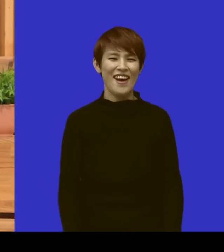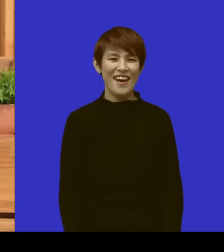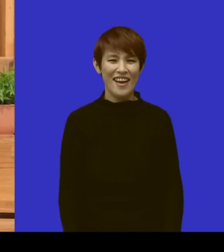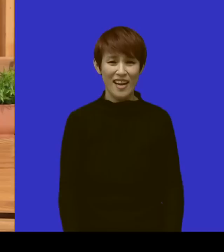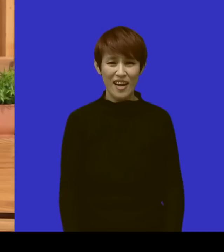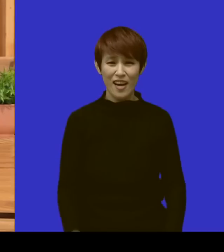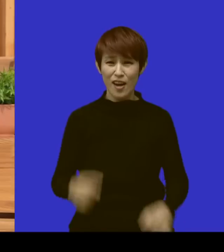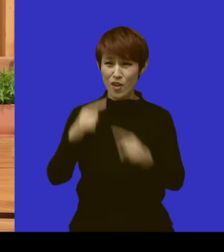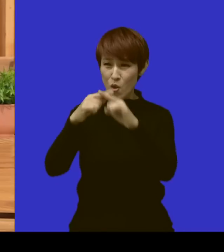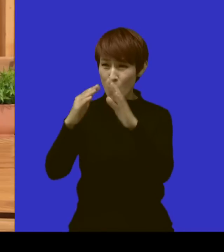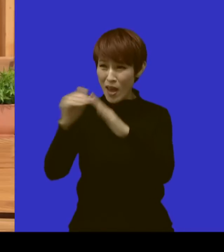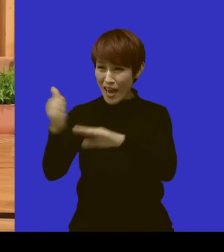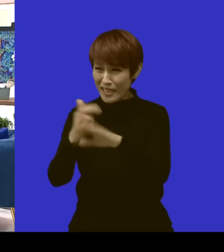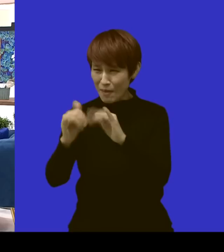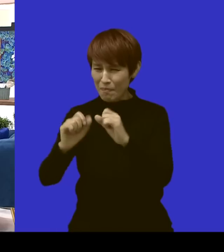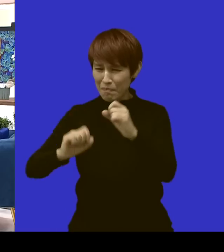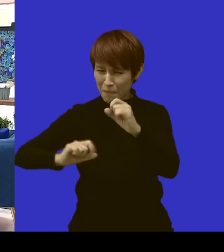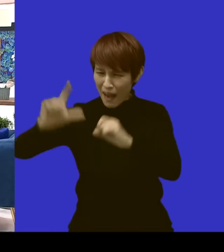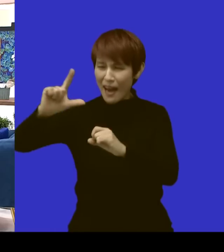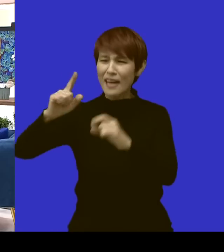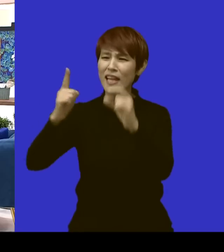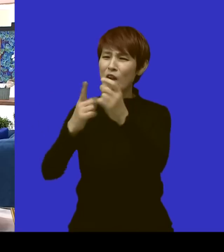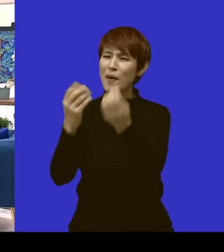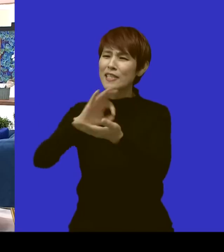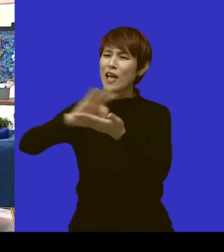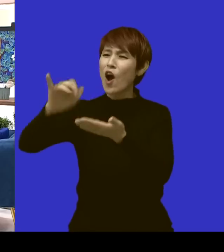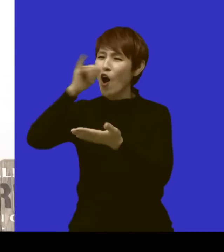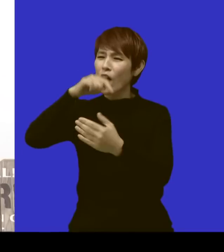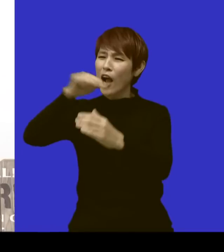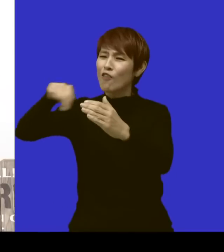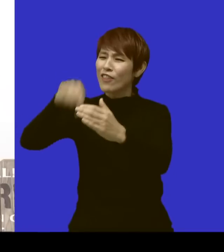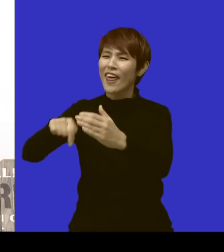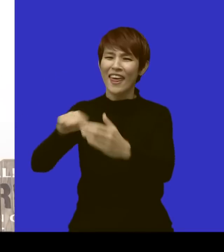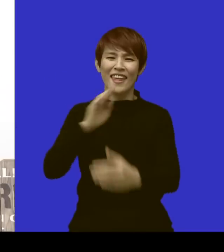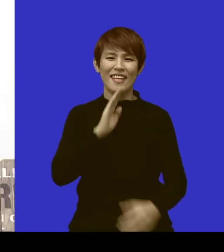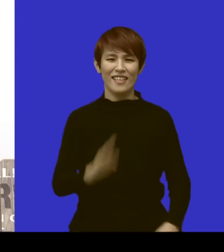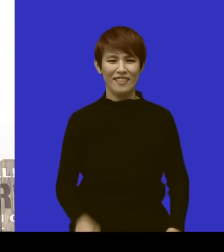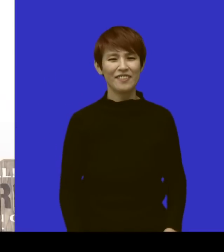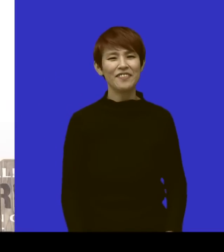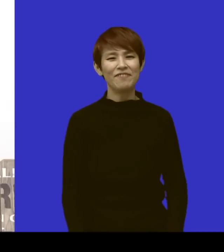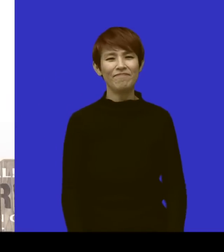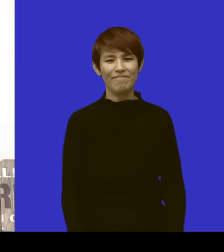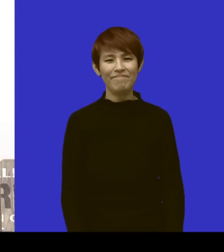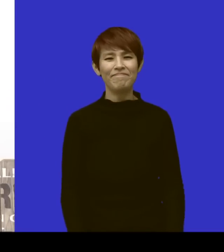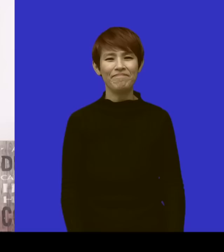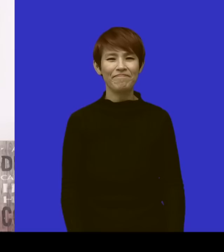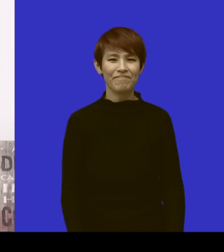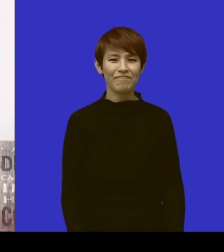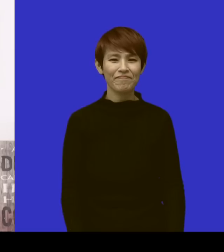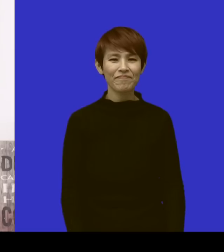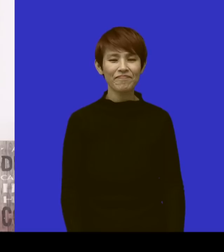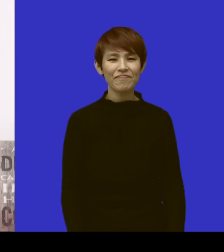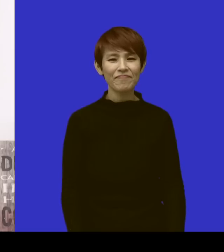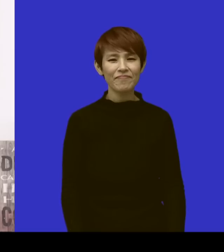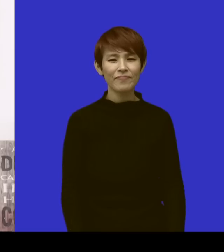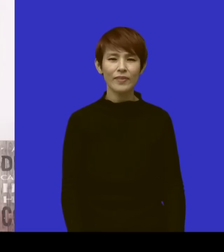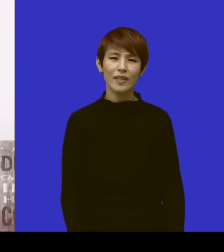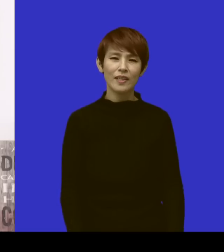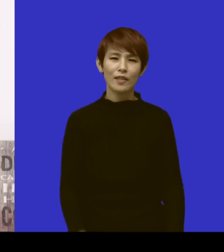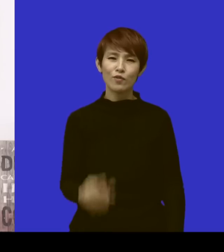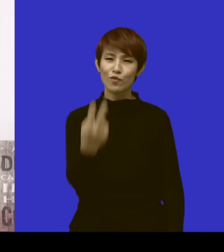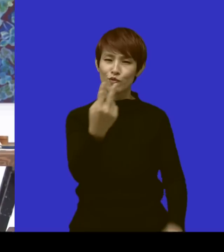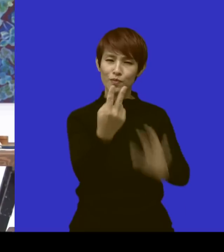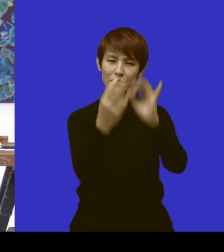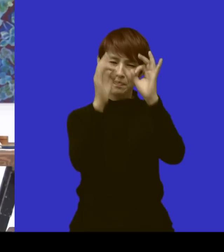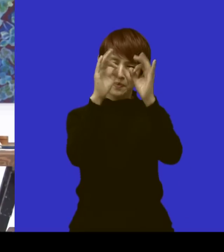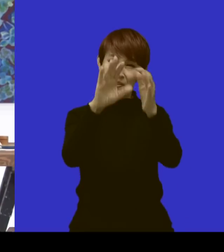그래, 교회 다니는 사람들이 제일 많이 쓰는 거예요. 엄청 가운데 계시더라고요. 근데 제가 크리스찬이 제일 많이 써요. 제가 그 두 분을 봤을